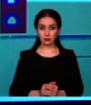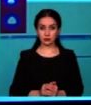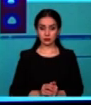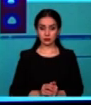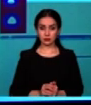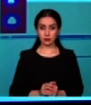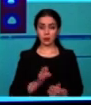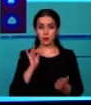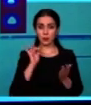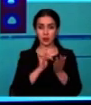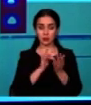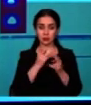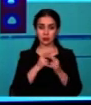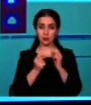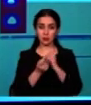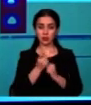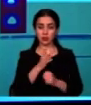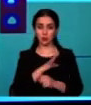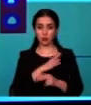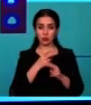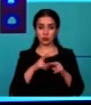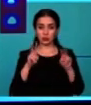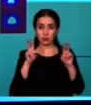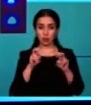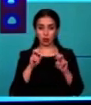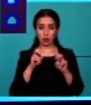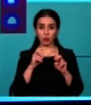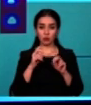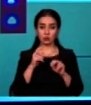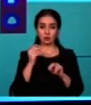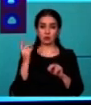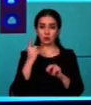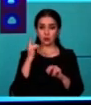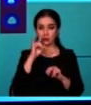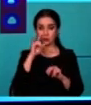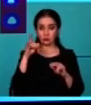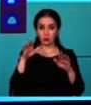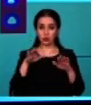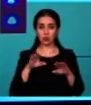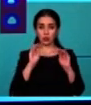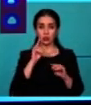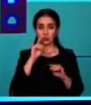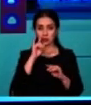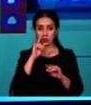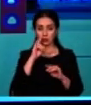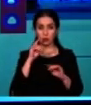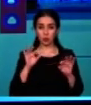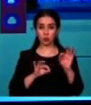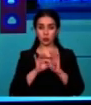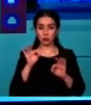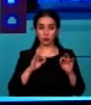Мана, марказдан пайда болды. Сахифамызды сарылапқасы. Енді бірінші самарқанты жойлаштырамыз. Этібар берамыз.